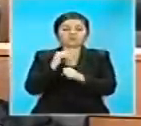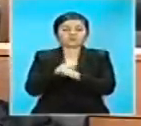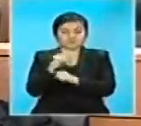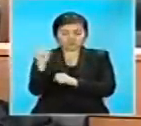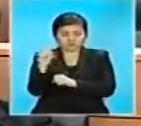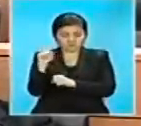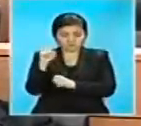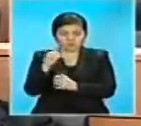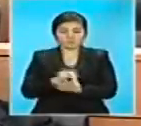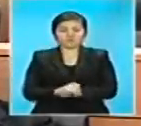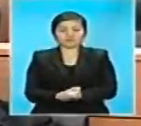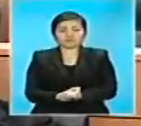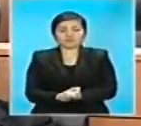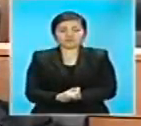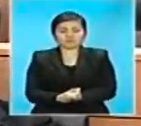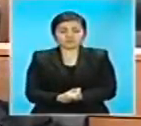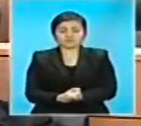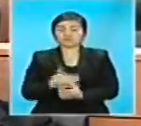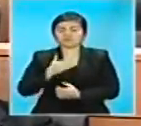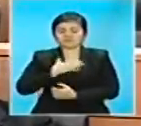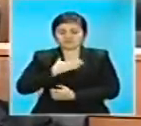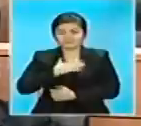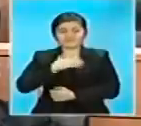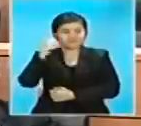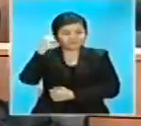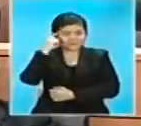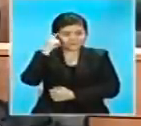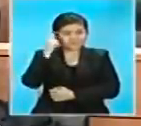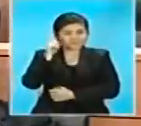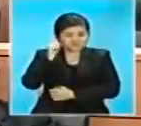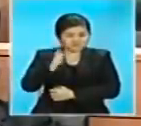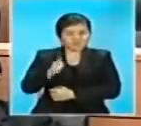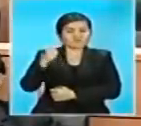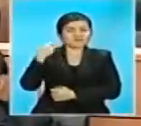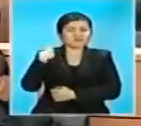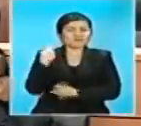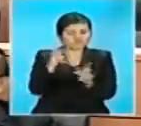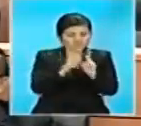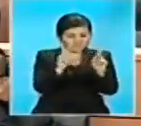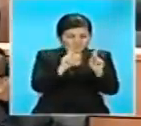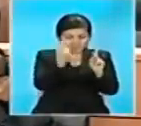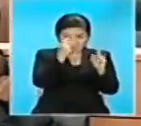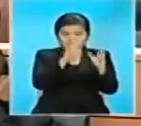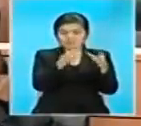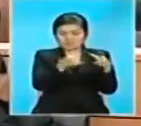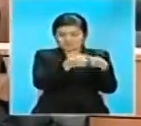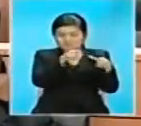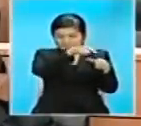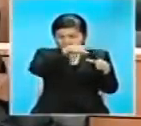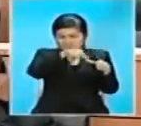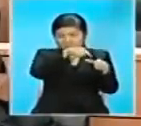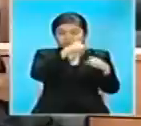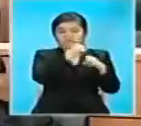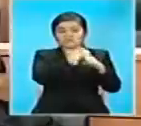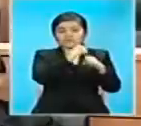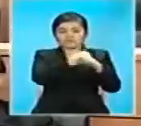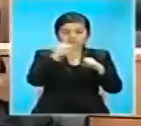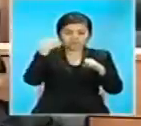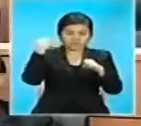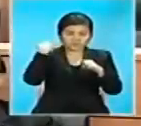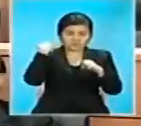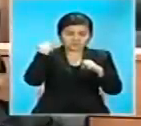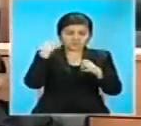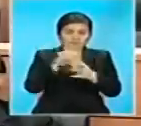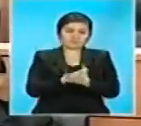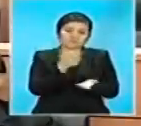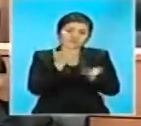าน่าจะมีคณะอีกคณะหนึ่งเป็นคณะเป็นลักษณะคณะม